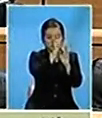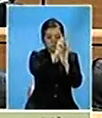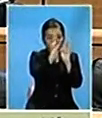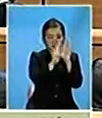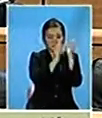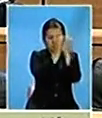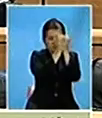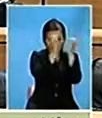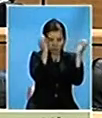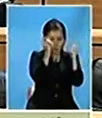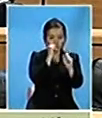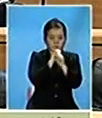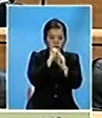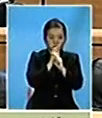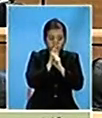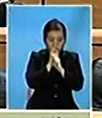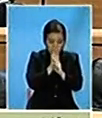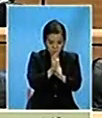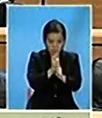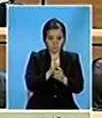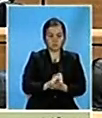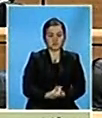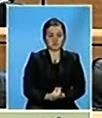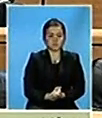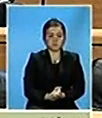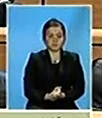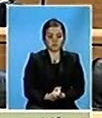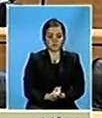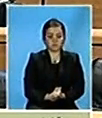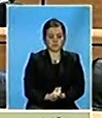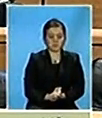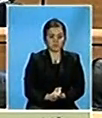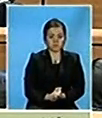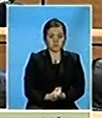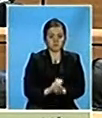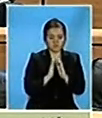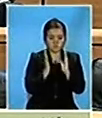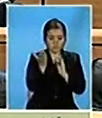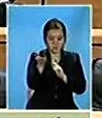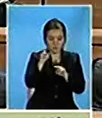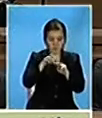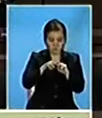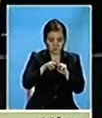าณาจักรไทยทุกประการ ซึ่งรัฐธรรมนูญแห่งราชอาณาจักรไทยทุกประการ ครับขอบคุณและเชิญนั่งครับ